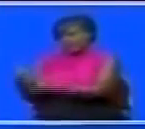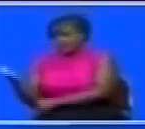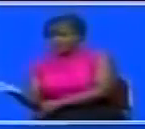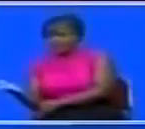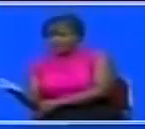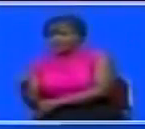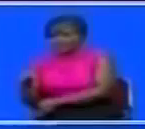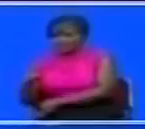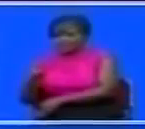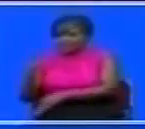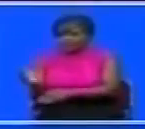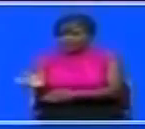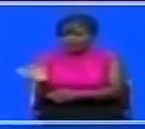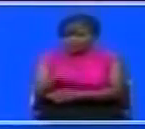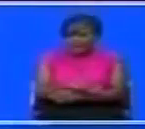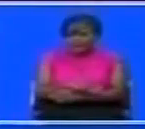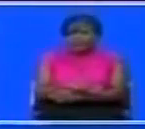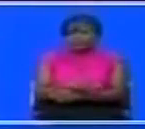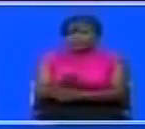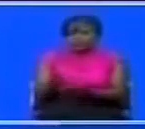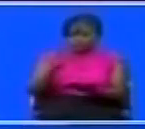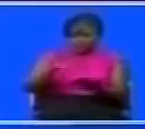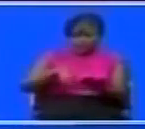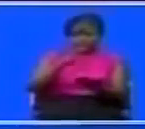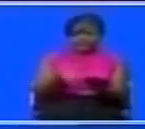Hata wanapata hiyo dakika wametumia kwenda kwa mto